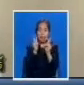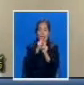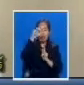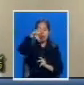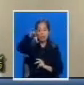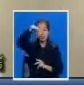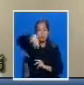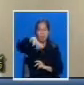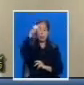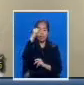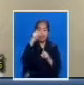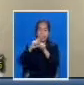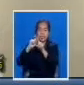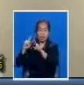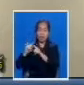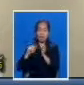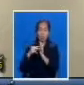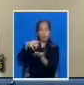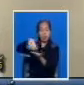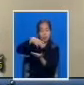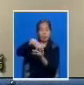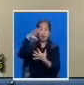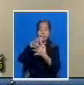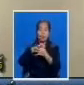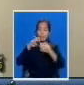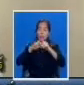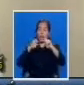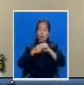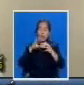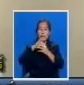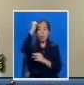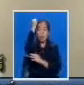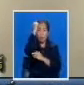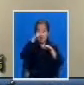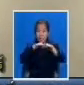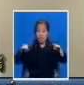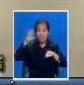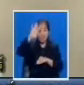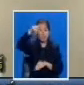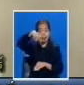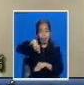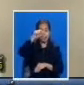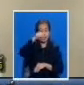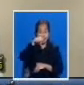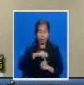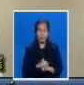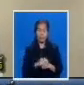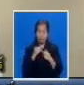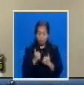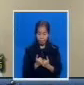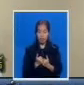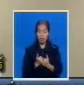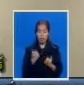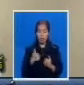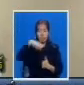สภาพัฒน์นะครับจะรายงานเข้ามาในเรื่องของปัญหาโครงการของรถเมย์นะครับก็ปรากฏว่าขณะนี้เนี่ยสิ่งที่ทางสภา